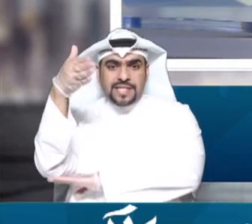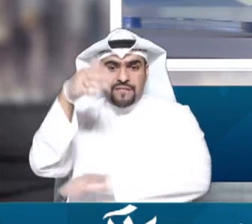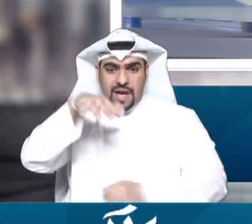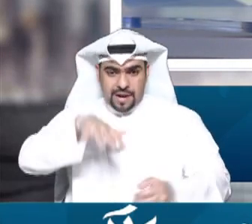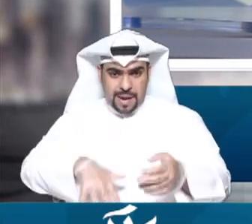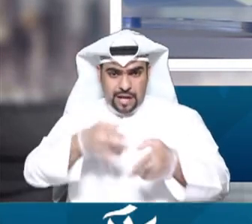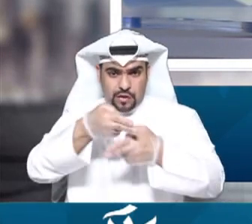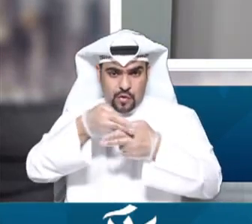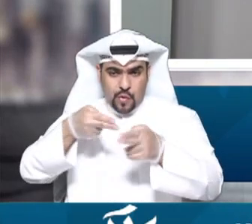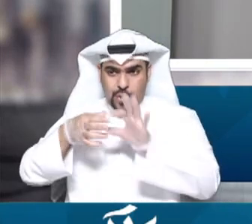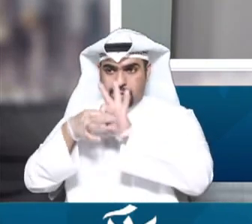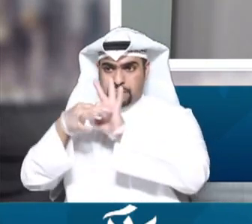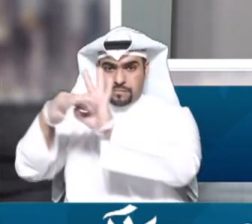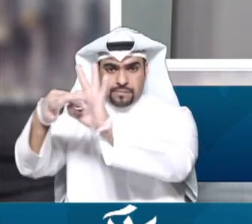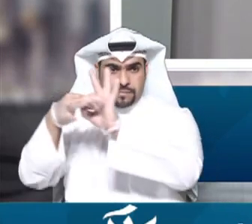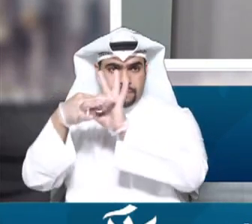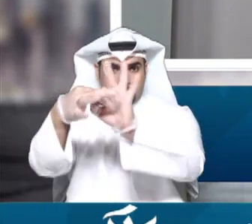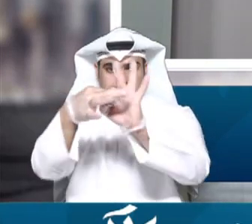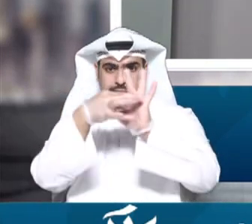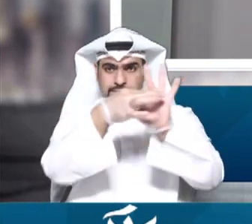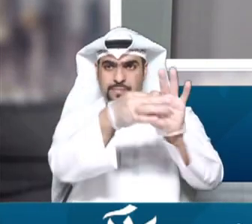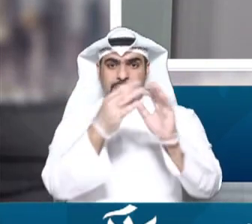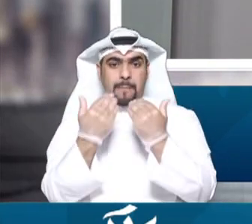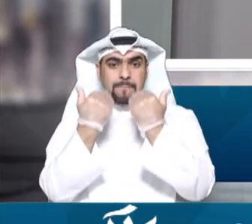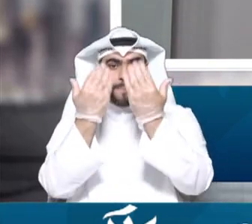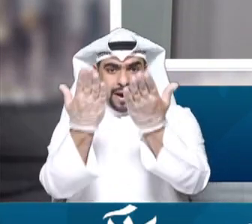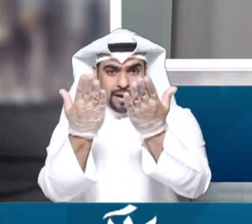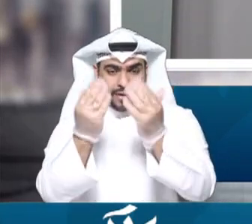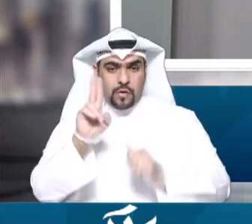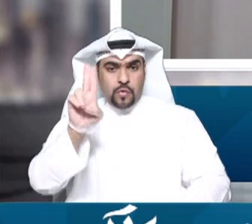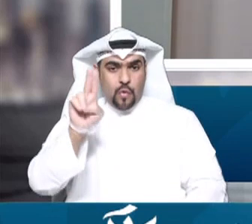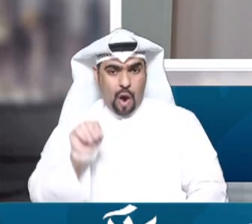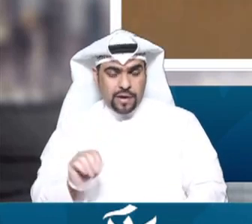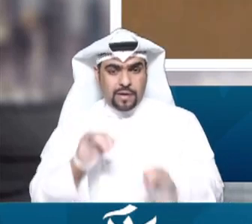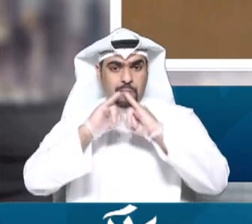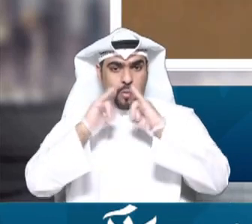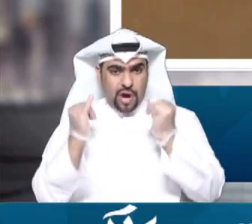نعم، نحن الآن كما تعرفين أن الذي يقود